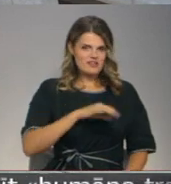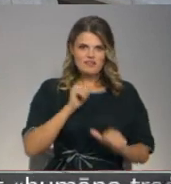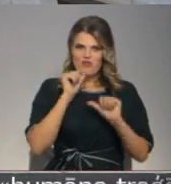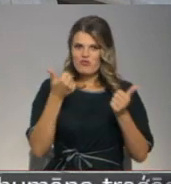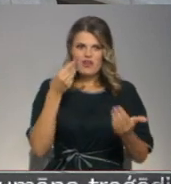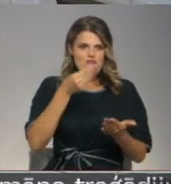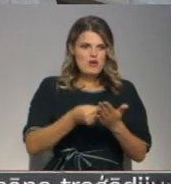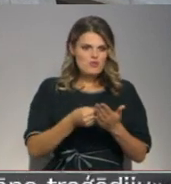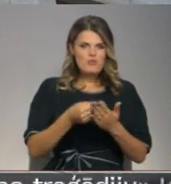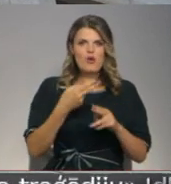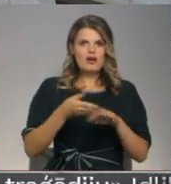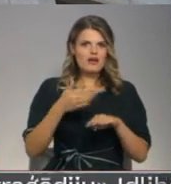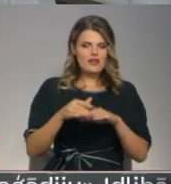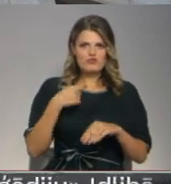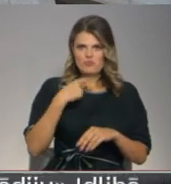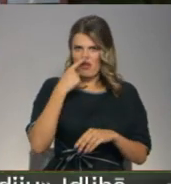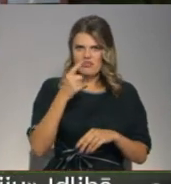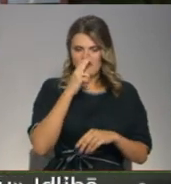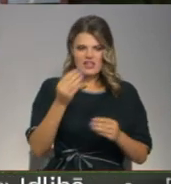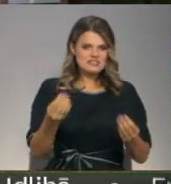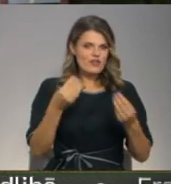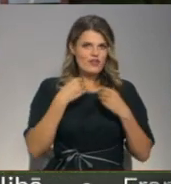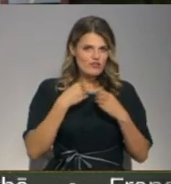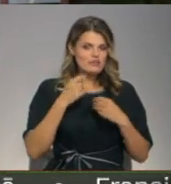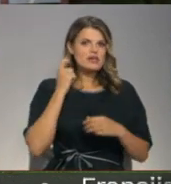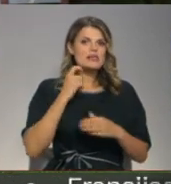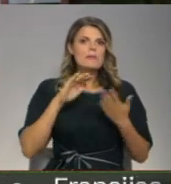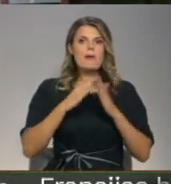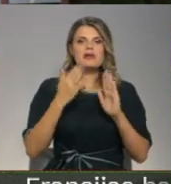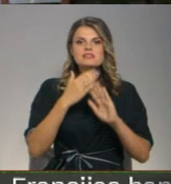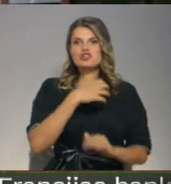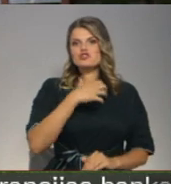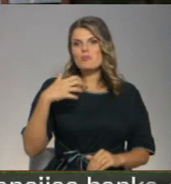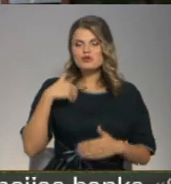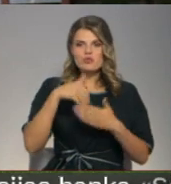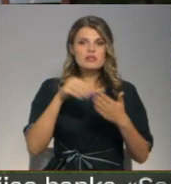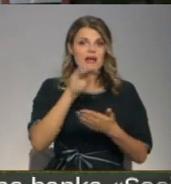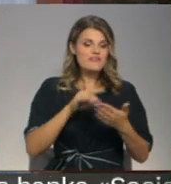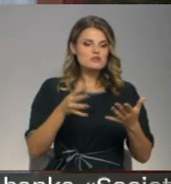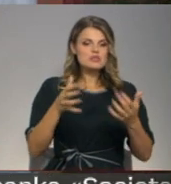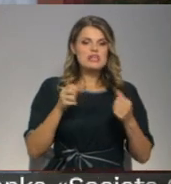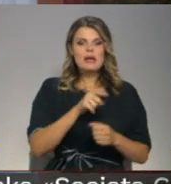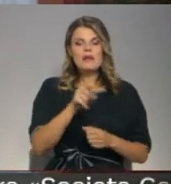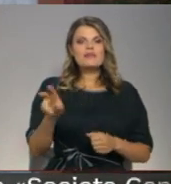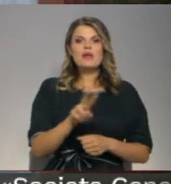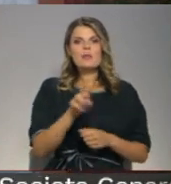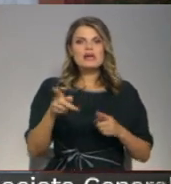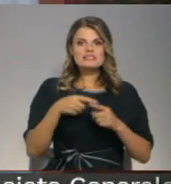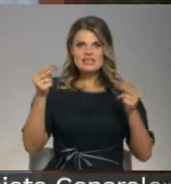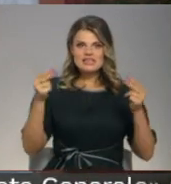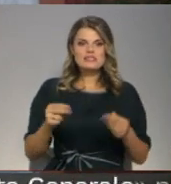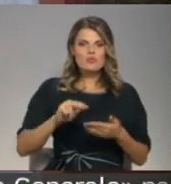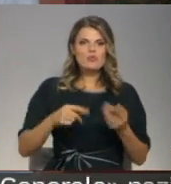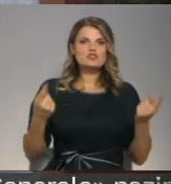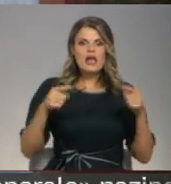Un aizdevumu man neviens mūžam nedos. Jēkabpils pilsētas pašvaldības vēstules saņēmuši tie, kuri īres līgumu noslēguši